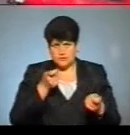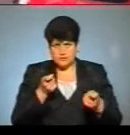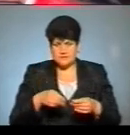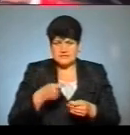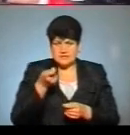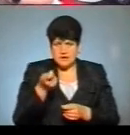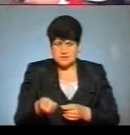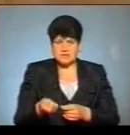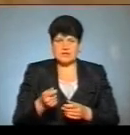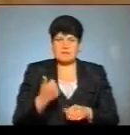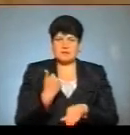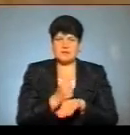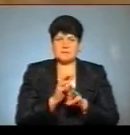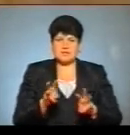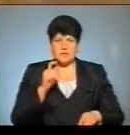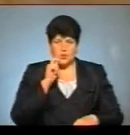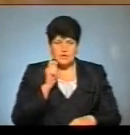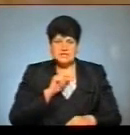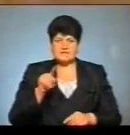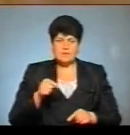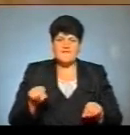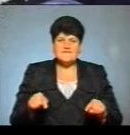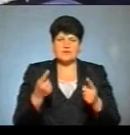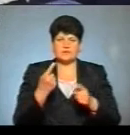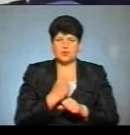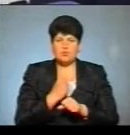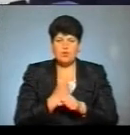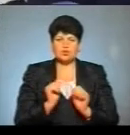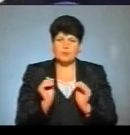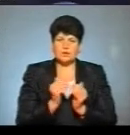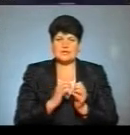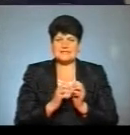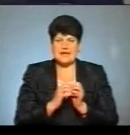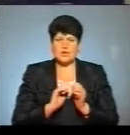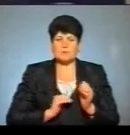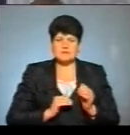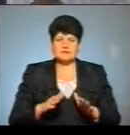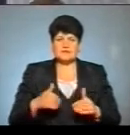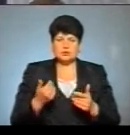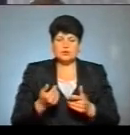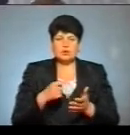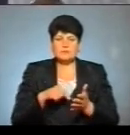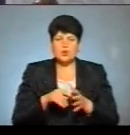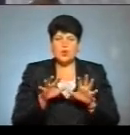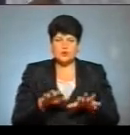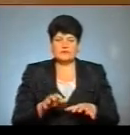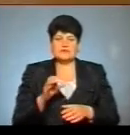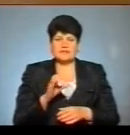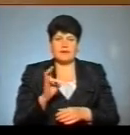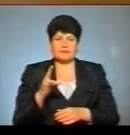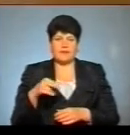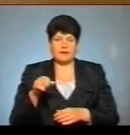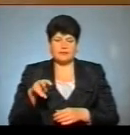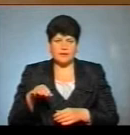до прем'єр-міністра України. З вимогою відновити роботу малого і середнього бізнесу підприємці звернулися до міського голови Тернополя Сергія Надала.